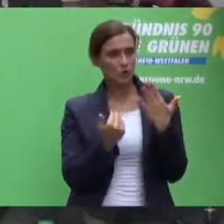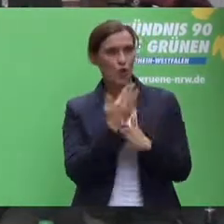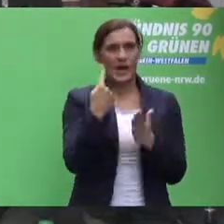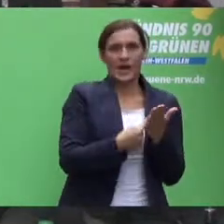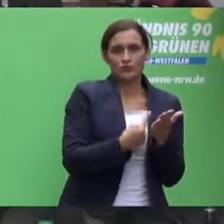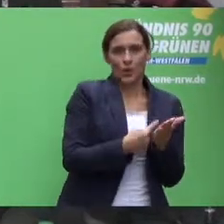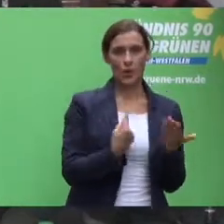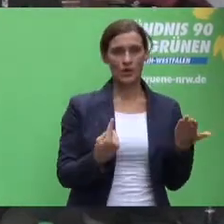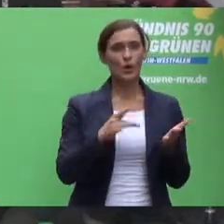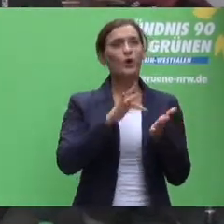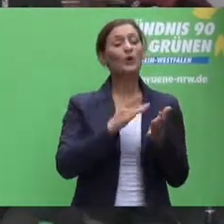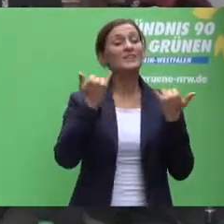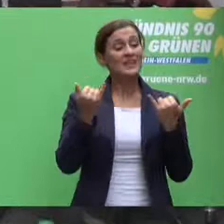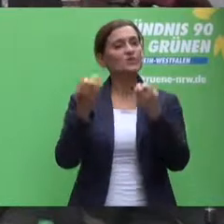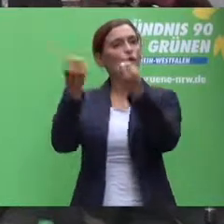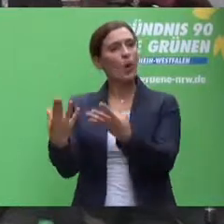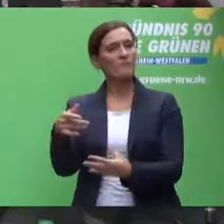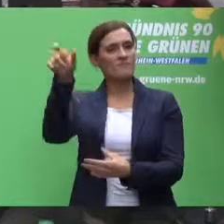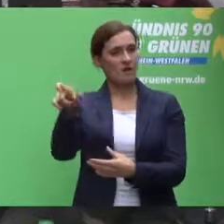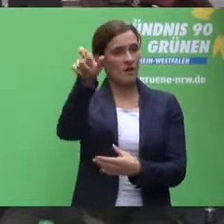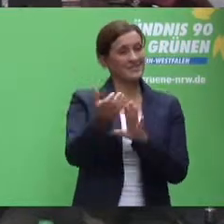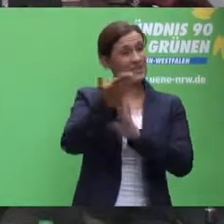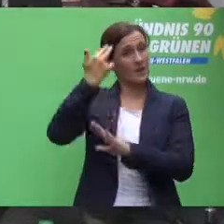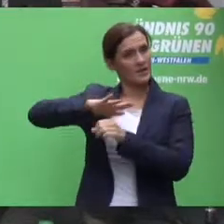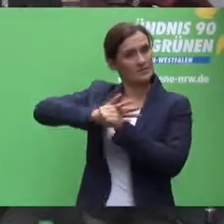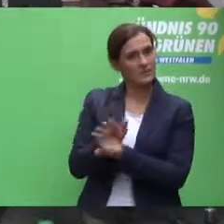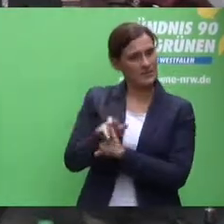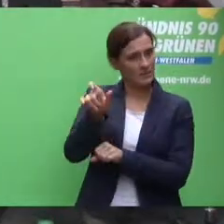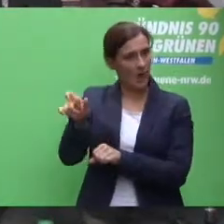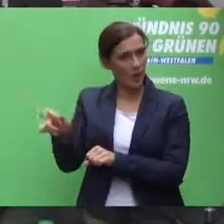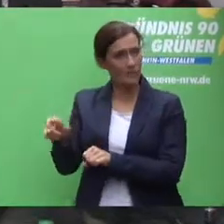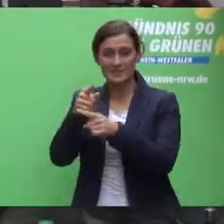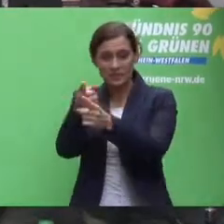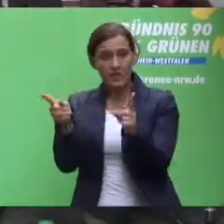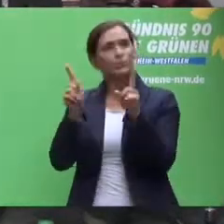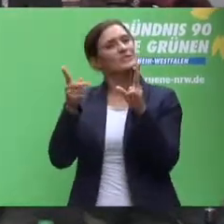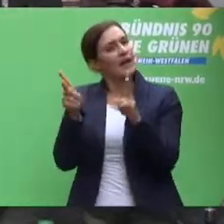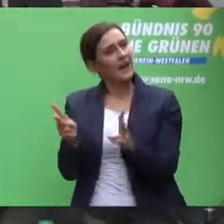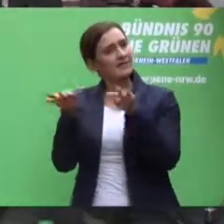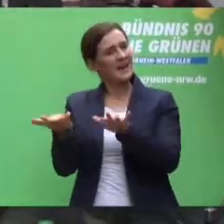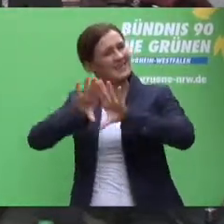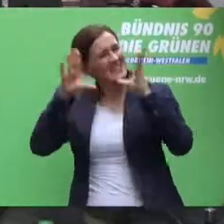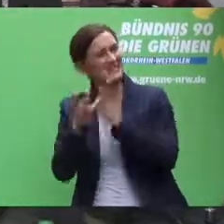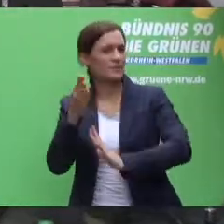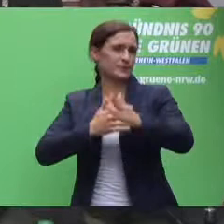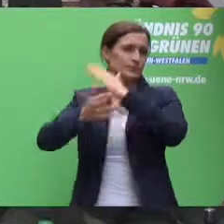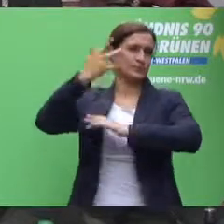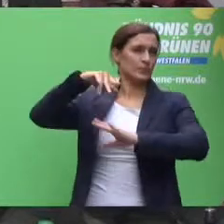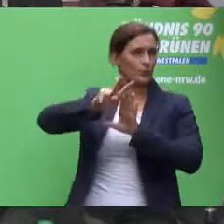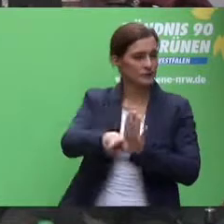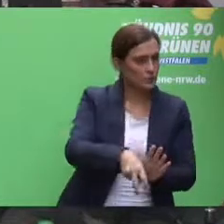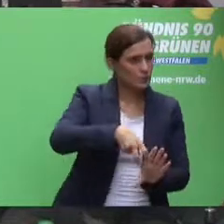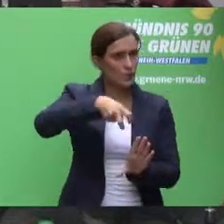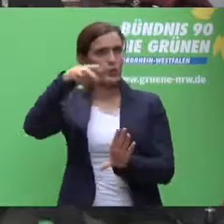die Opfer von Missbrauch, dass diese gesamte Geschichte aufgearbeitet wird. Und deswegen haben wir uns